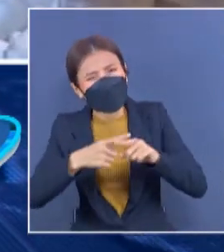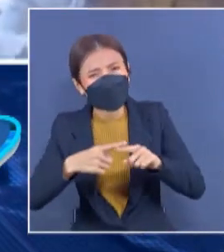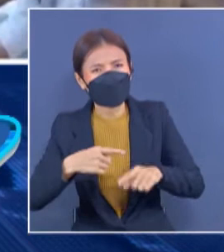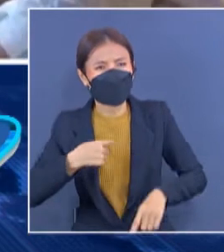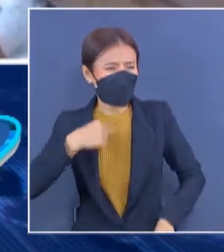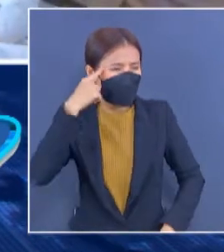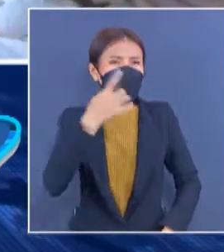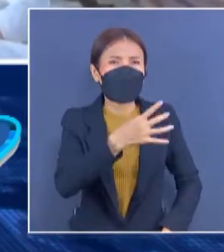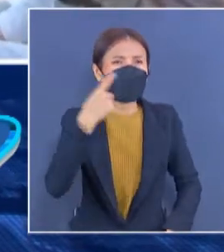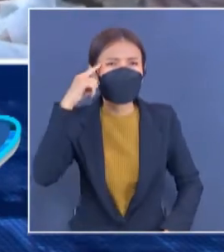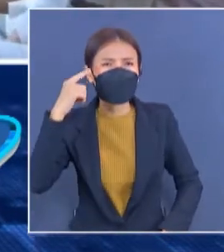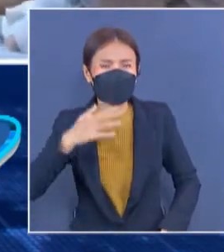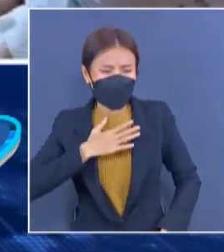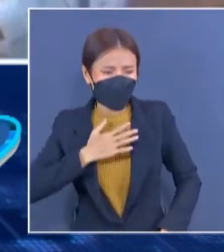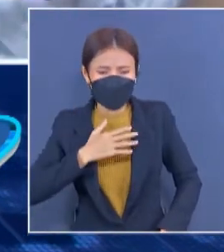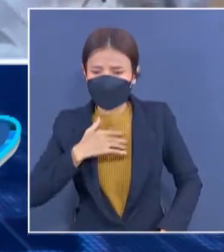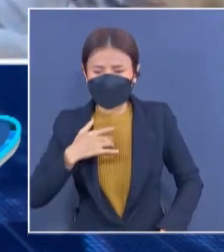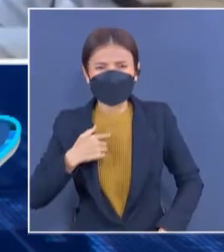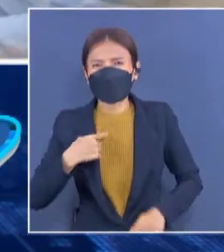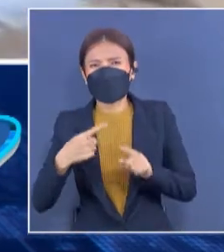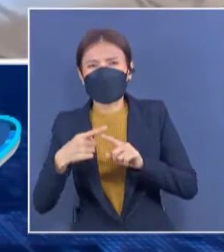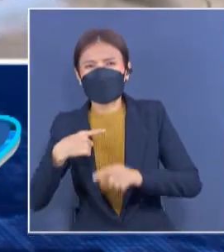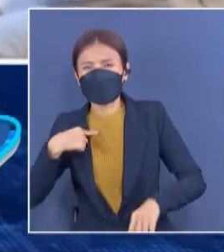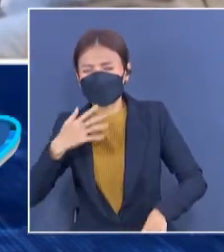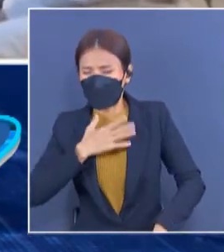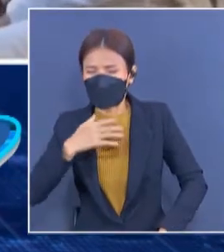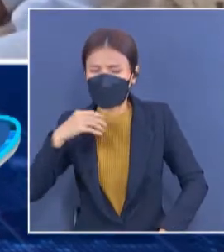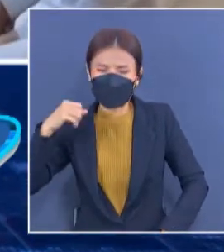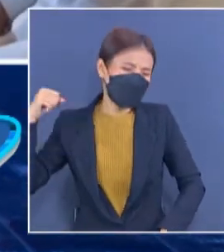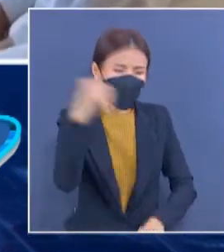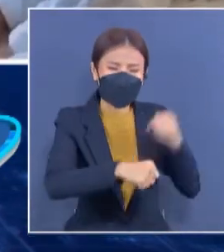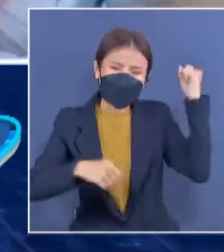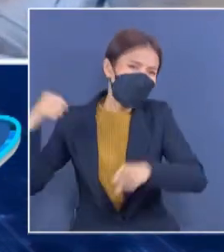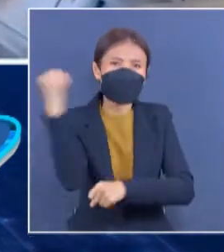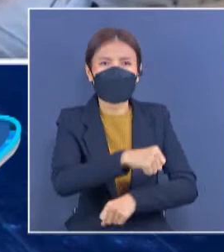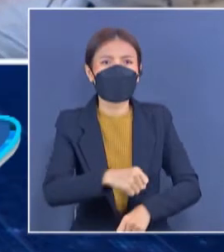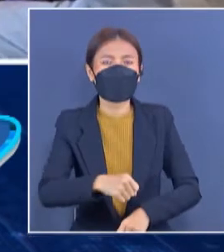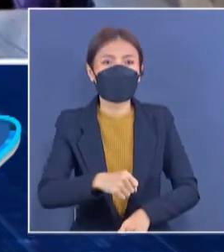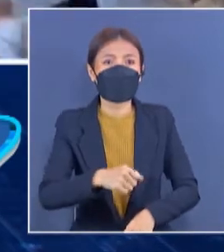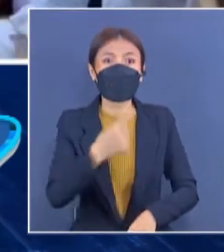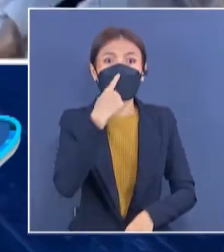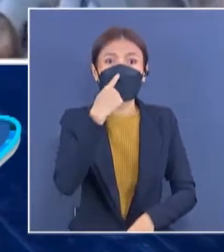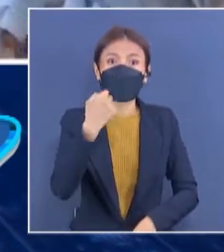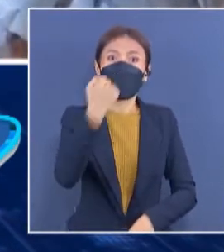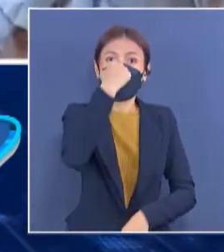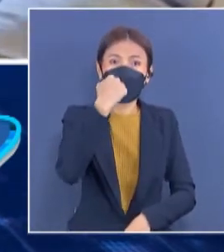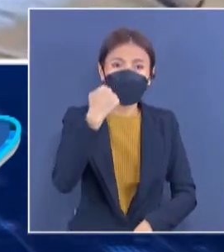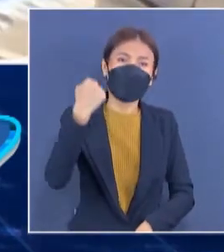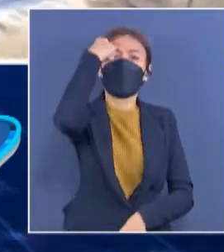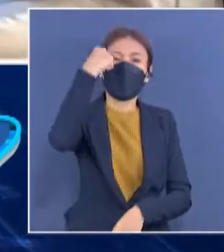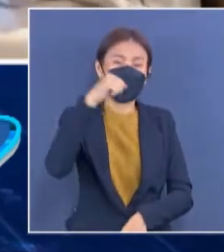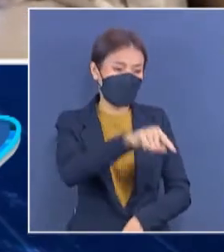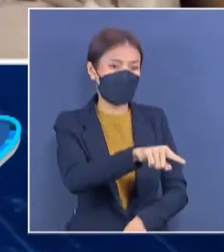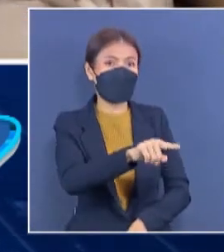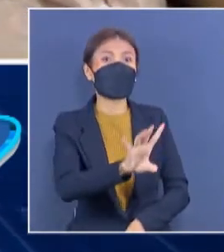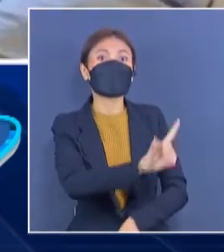วลาเกือบ1นาทีนะคะน้องบอกว่าที่ต่อสู้เนี่ยก็คือใช้มือต่อยเข้าไปที่จมูกเข้าไปที่ตาของสัตว์ทะเลตัวนั้นนะ